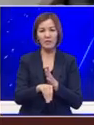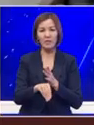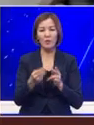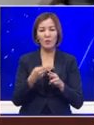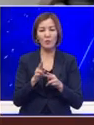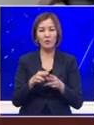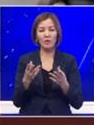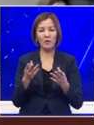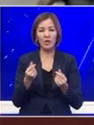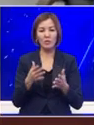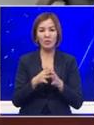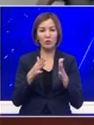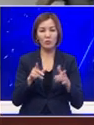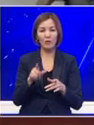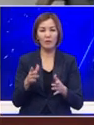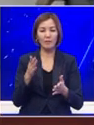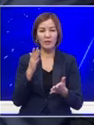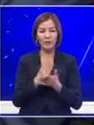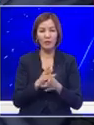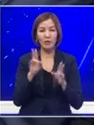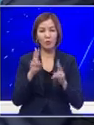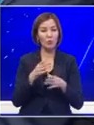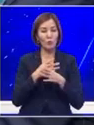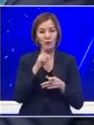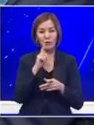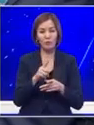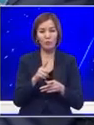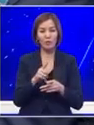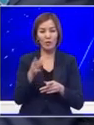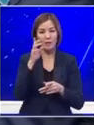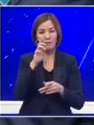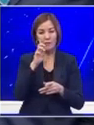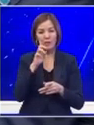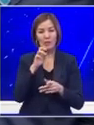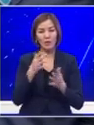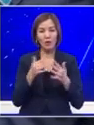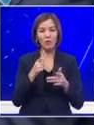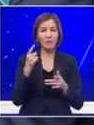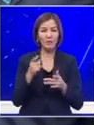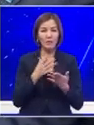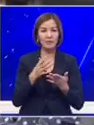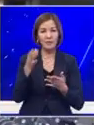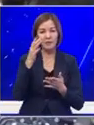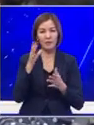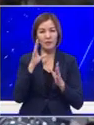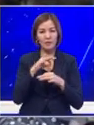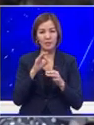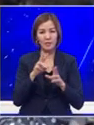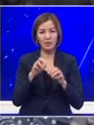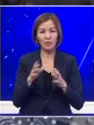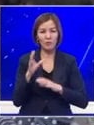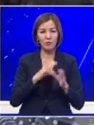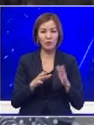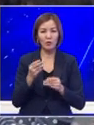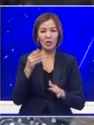Сондықтан мәселені мемлекет қолына алу керек. Әсіресе ауыл шаруашылығынан мол өнім алу үшін тиісті ғылыми зерттеу институттарына жүйелі түрде